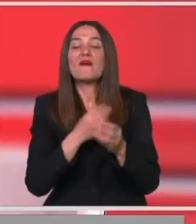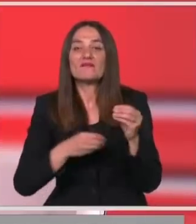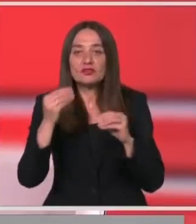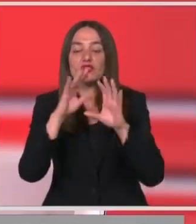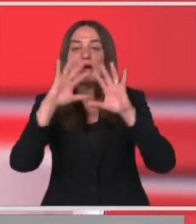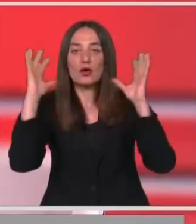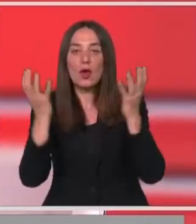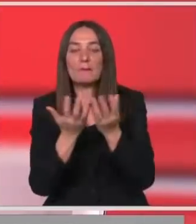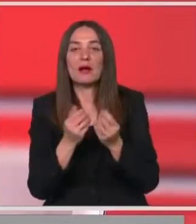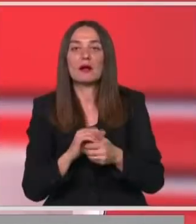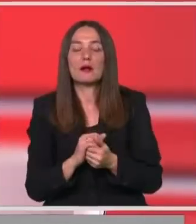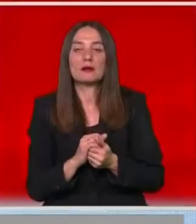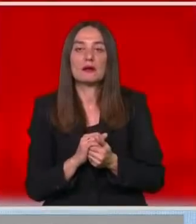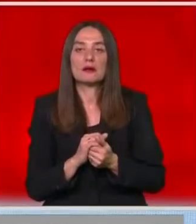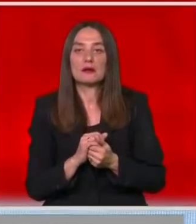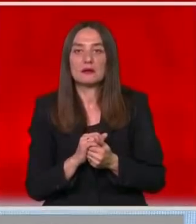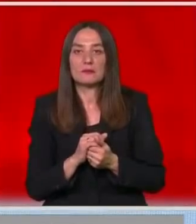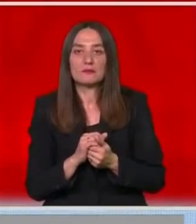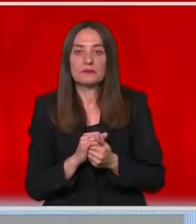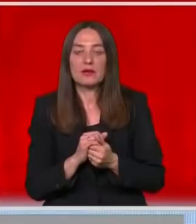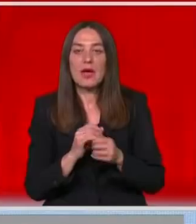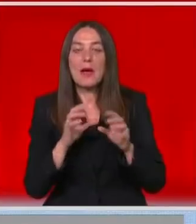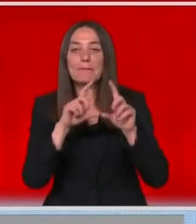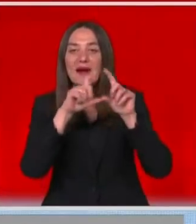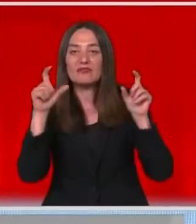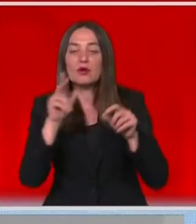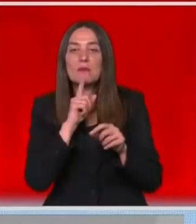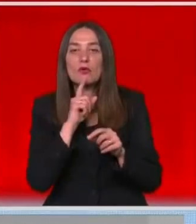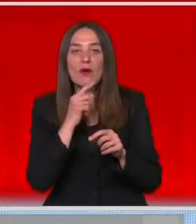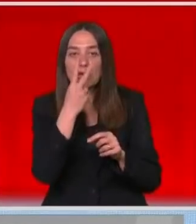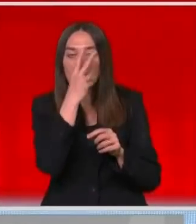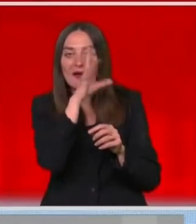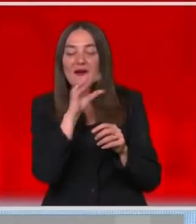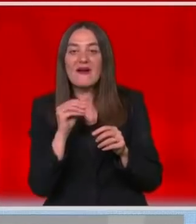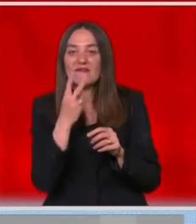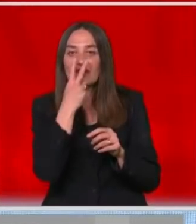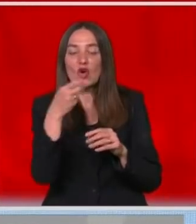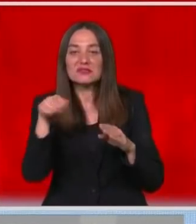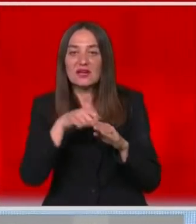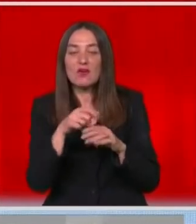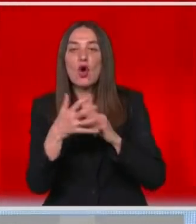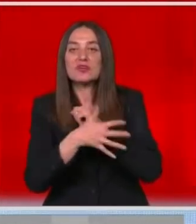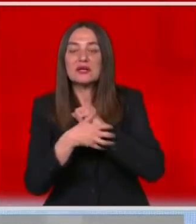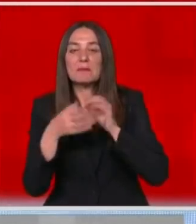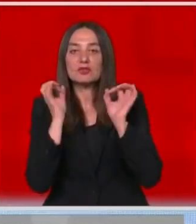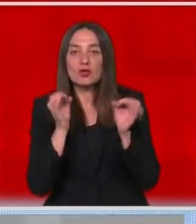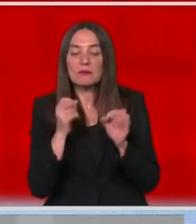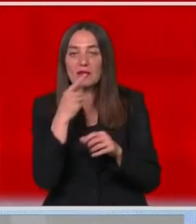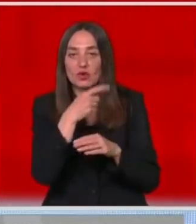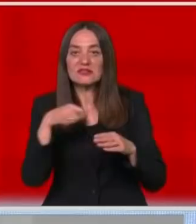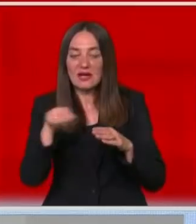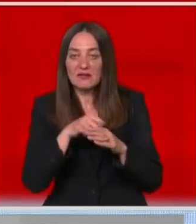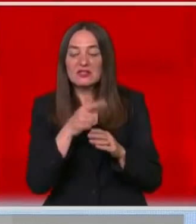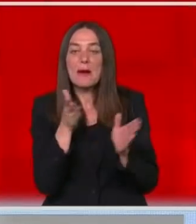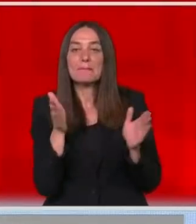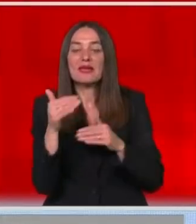u ovako vreme povećane traže? Većina globalnih platformi koje streamuju video servise su osiromašile kvalitet tog servisa, dakle da